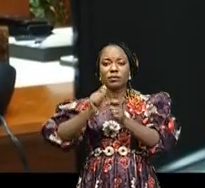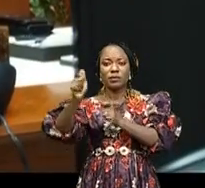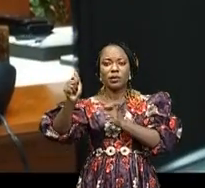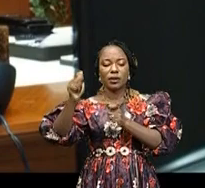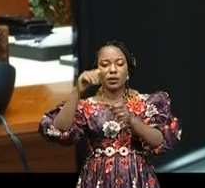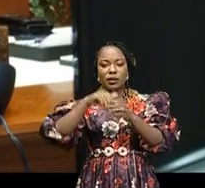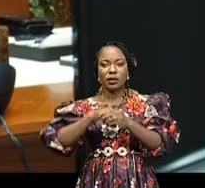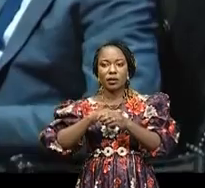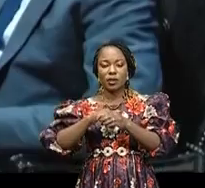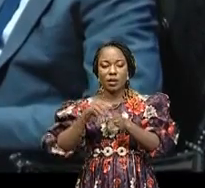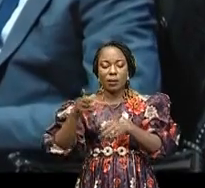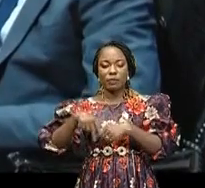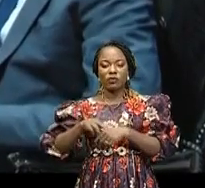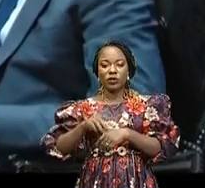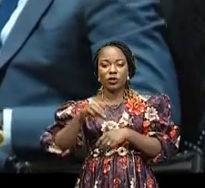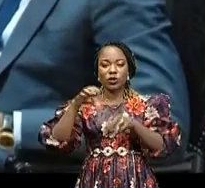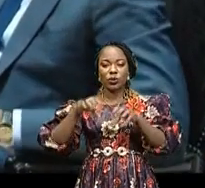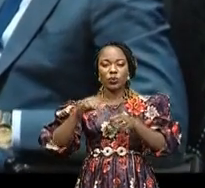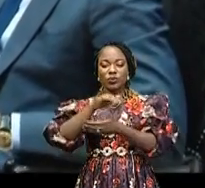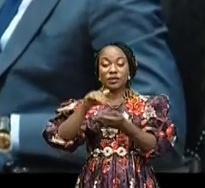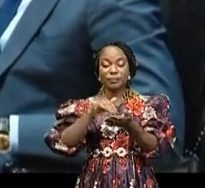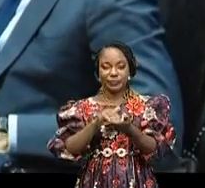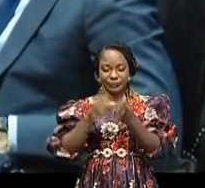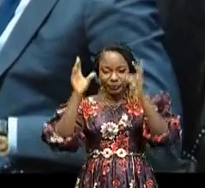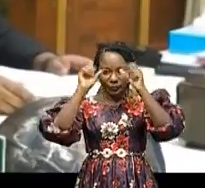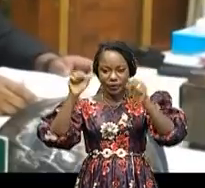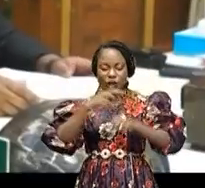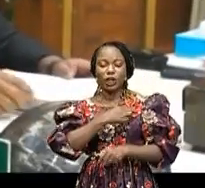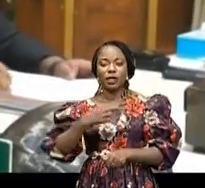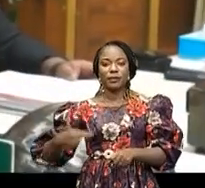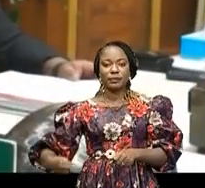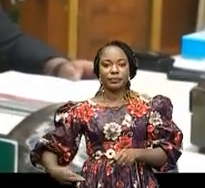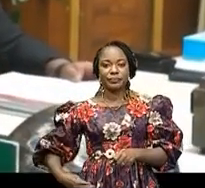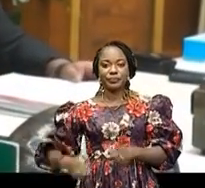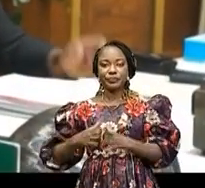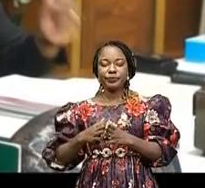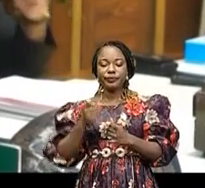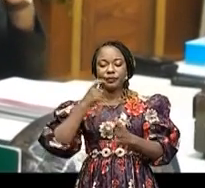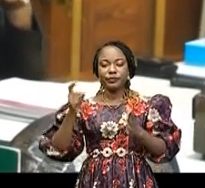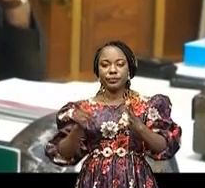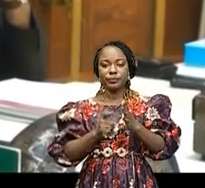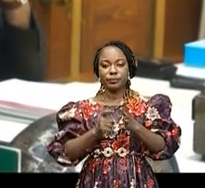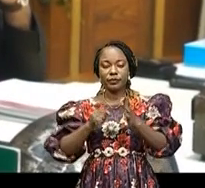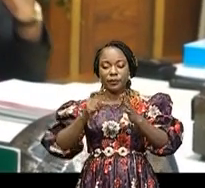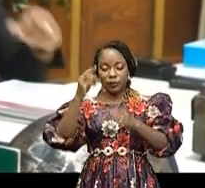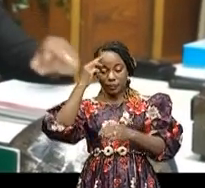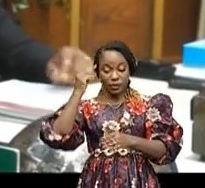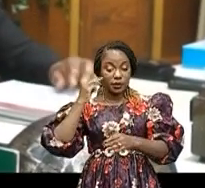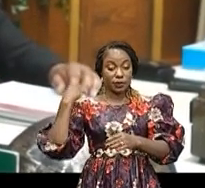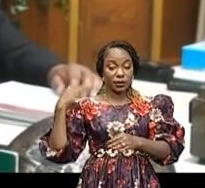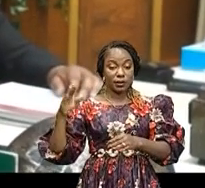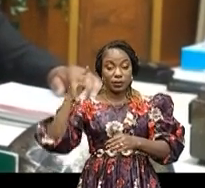village Lukambambemba en province du Congo central, le président de la République a instruit le ministre d'État, ministre